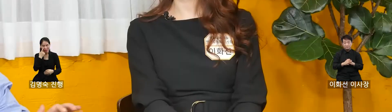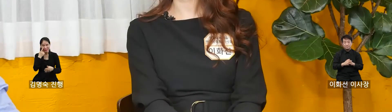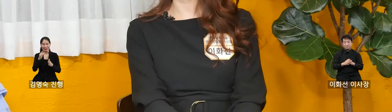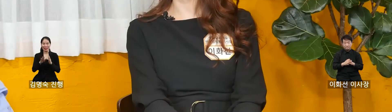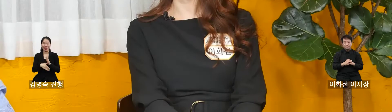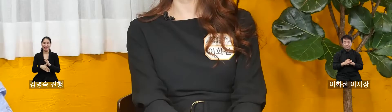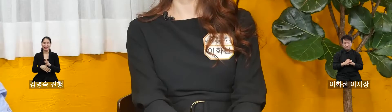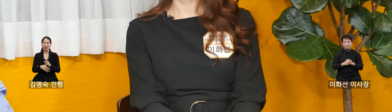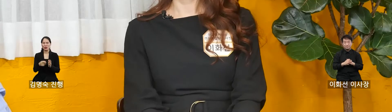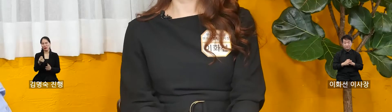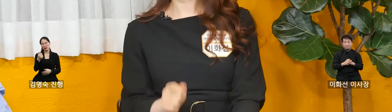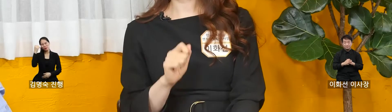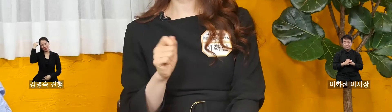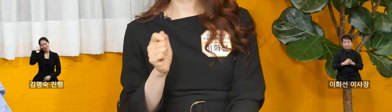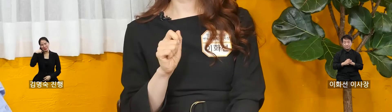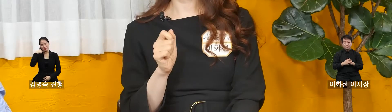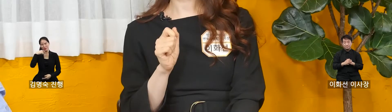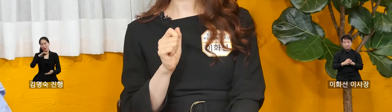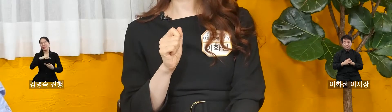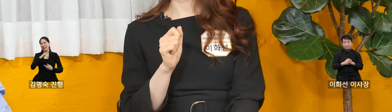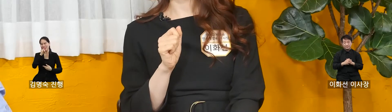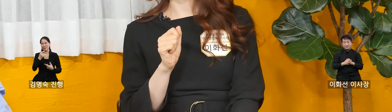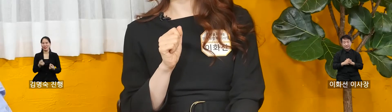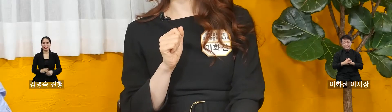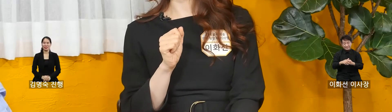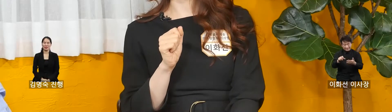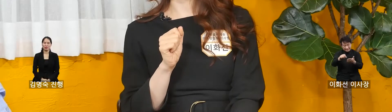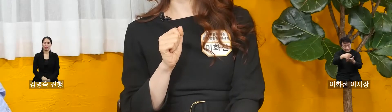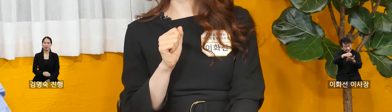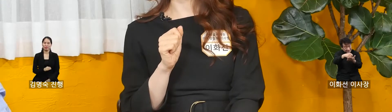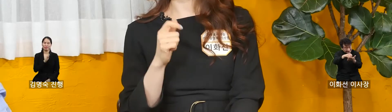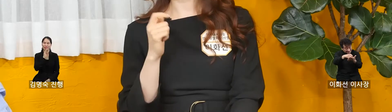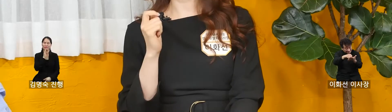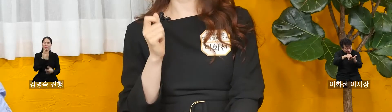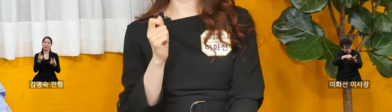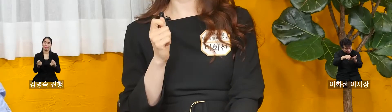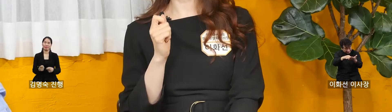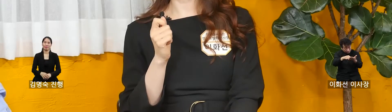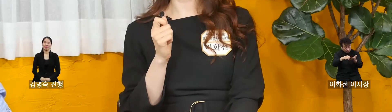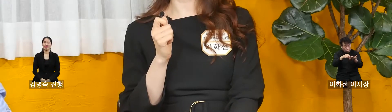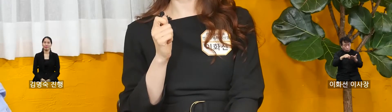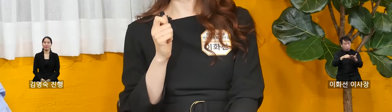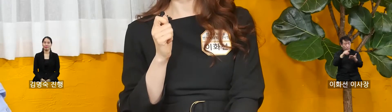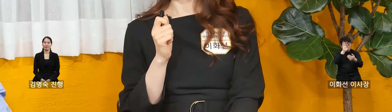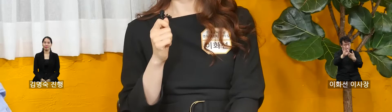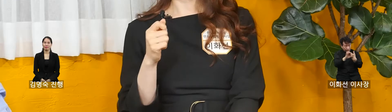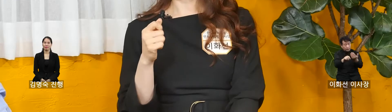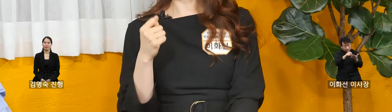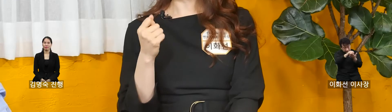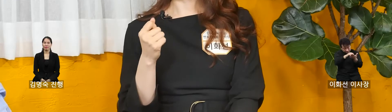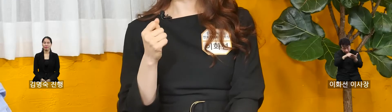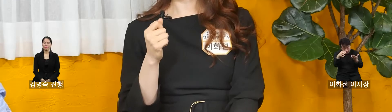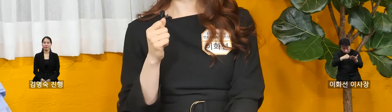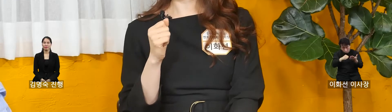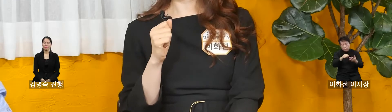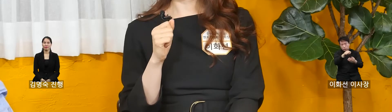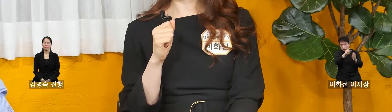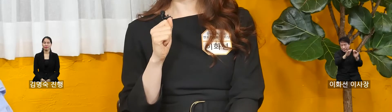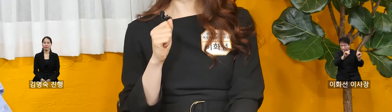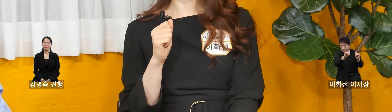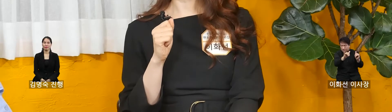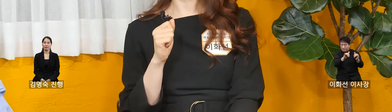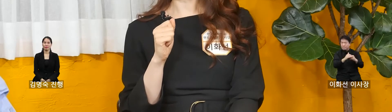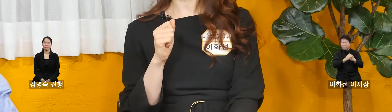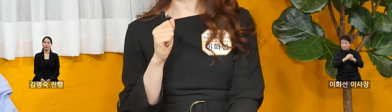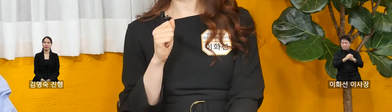그렇죠. 아, 조금 있죠. 느껴지긴 하죠. 글씨에는 그 필적학이라는 게 있어요. 실제로 이거를 심리라든가 어떤 범죄 수사에도